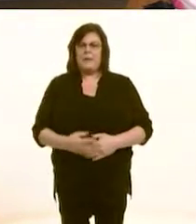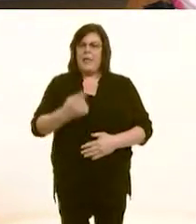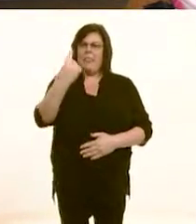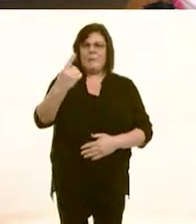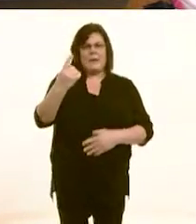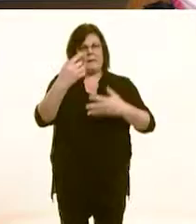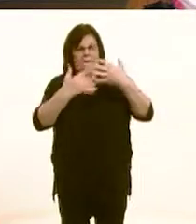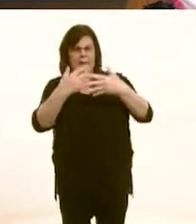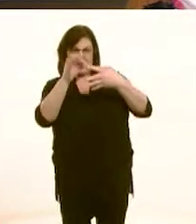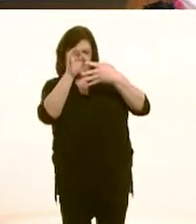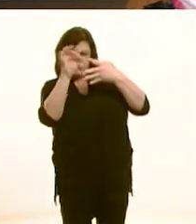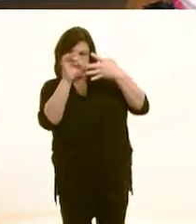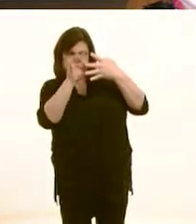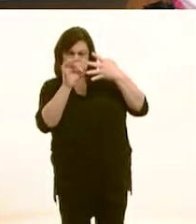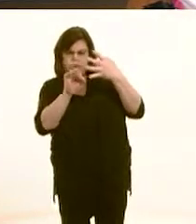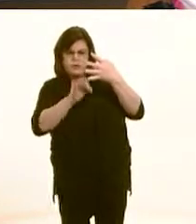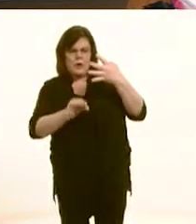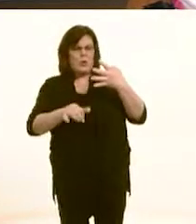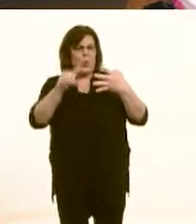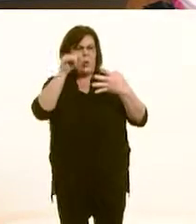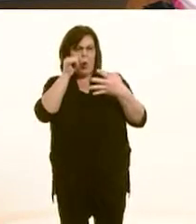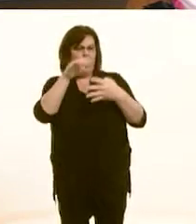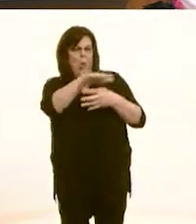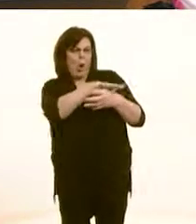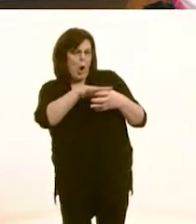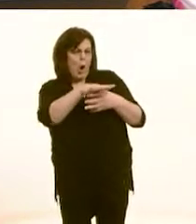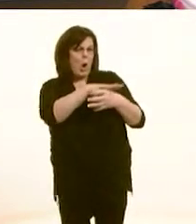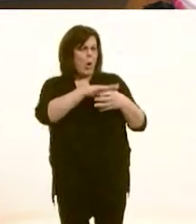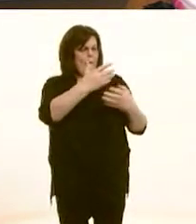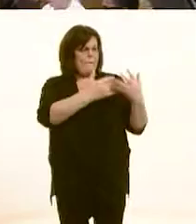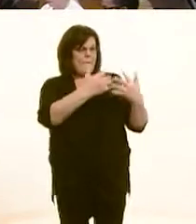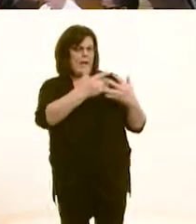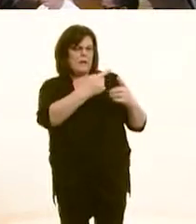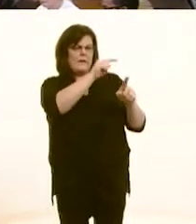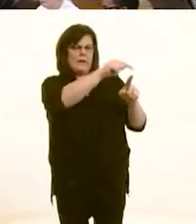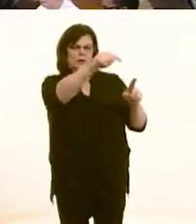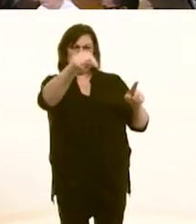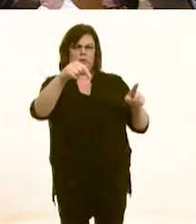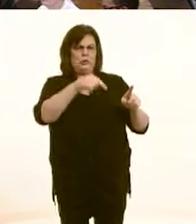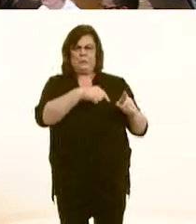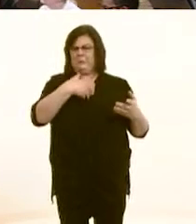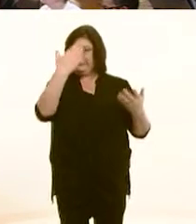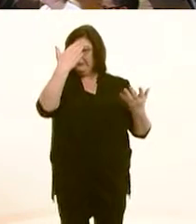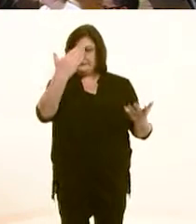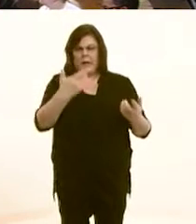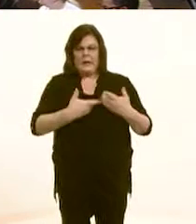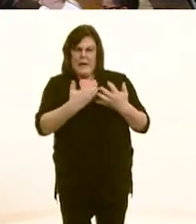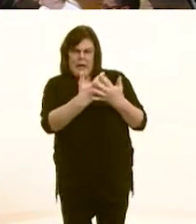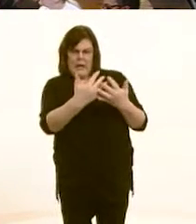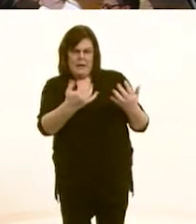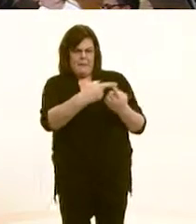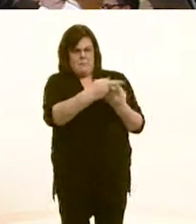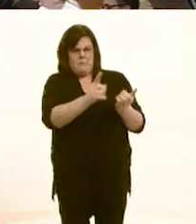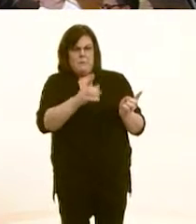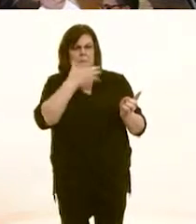sefyllfa lleol a hefyd y sefyllfa ynglyn â faint sy'n mynd i gael ei effeithio ar ôl y dyfarniad wythnos